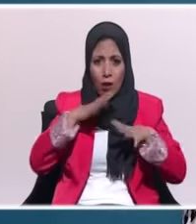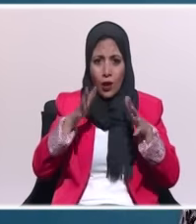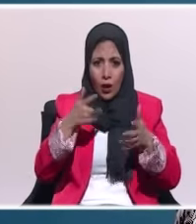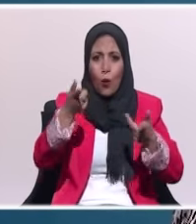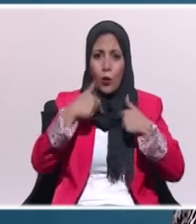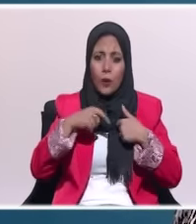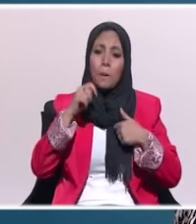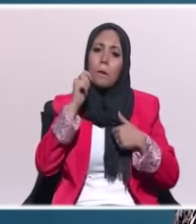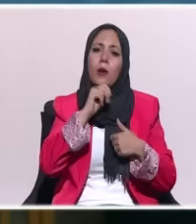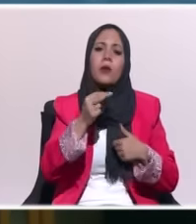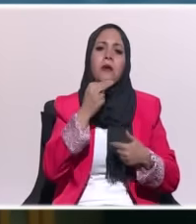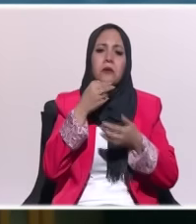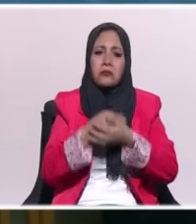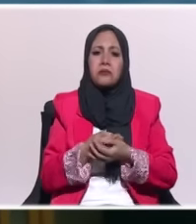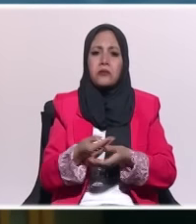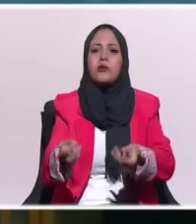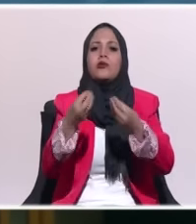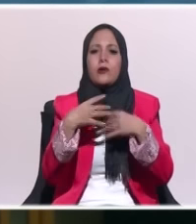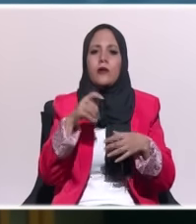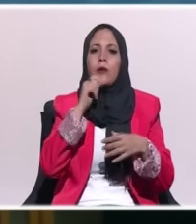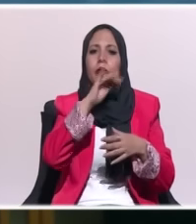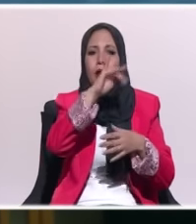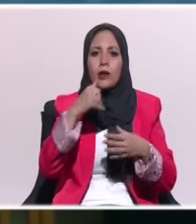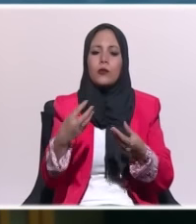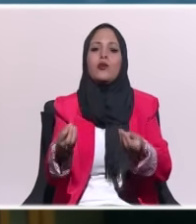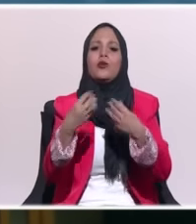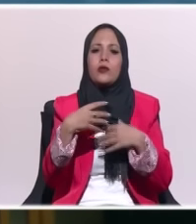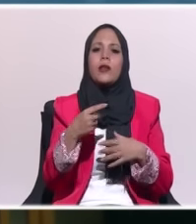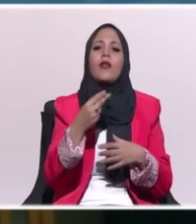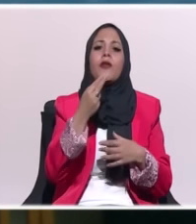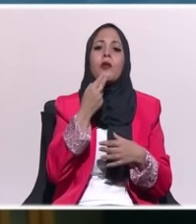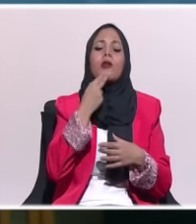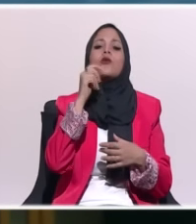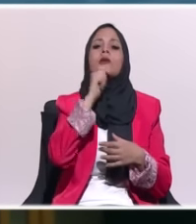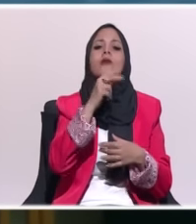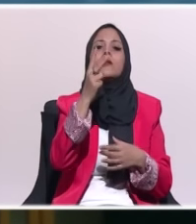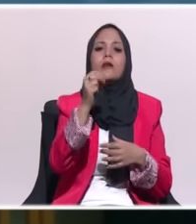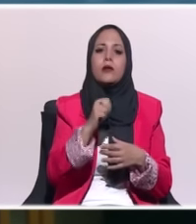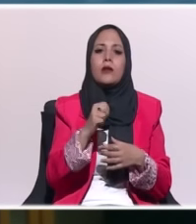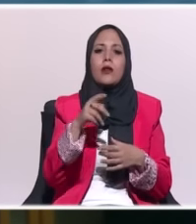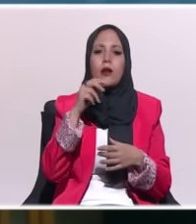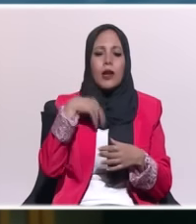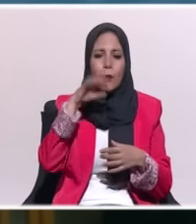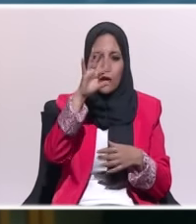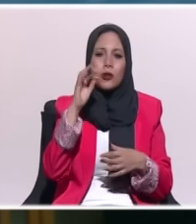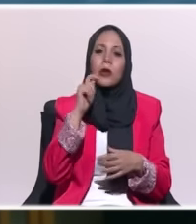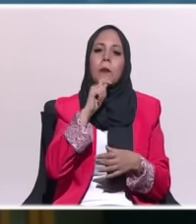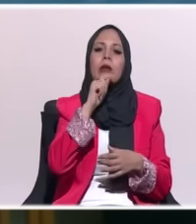ده. فجابتها لي بقى، كان في ولد وبنت فاخترتها هي بقى،